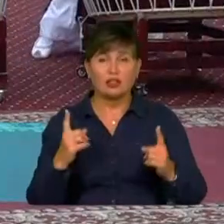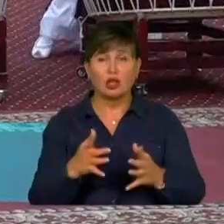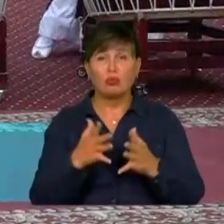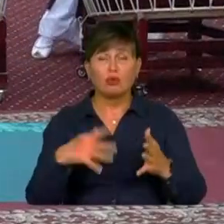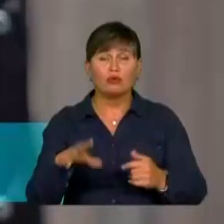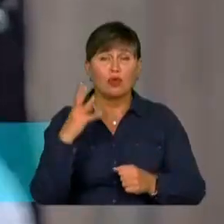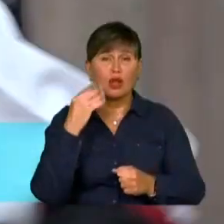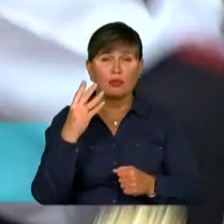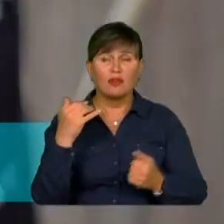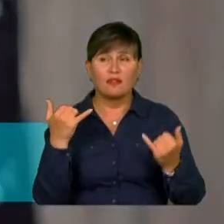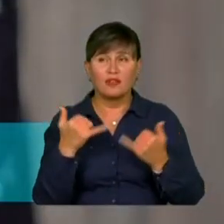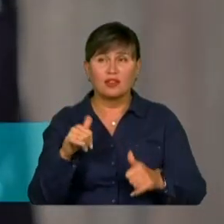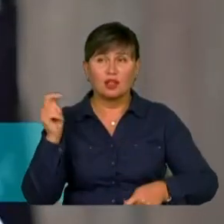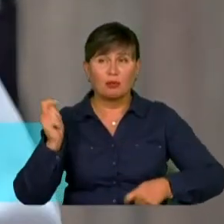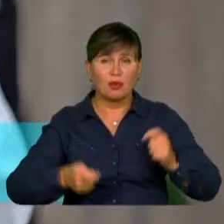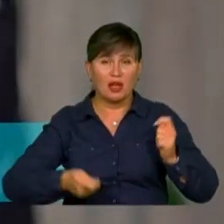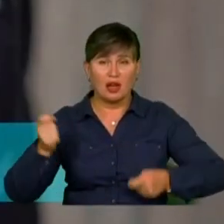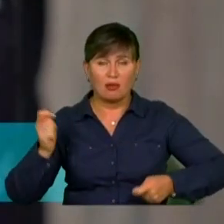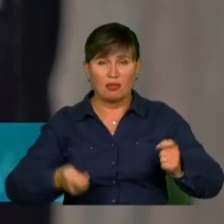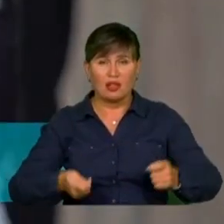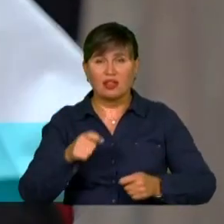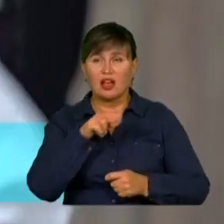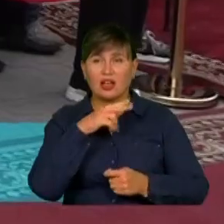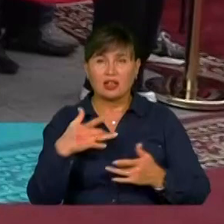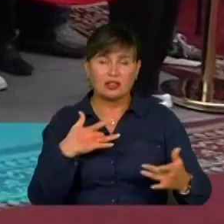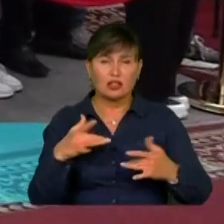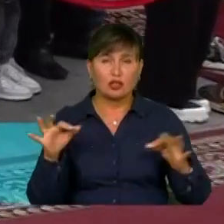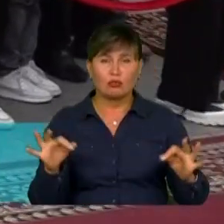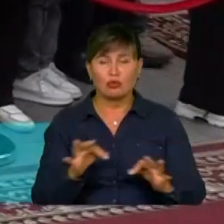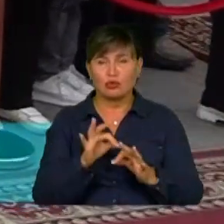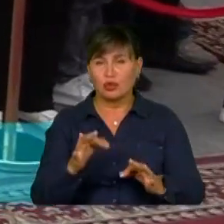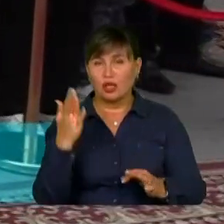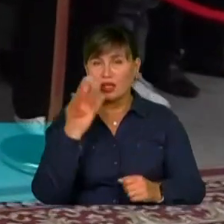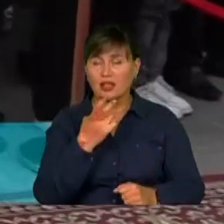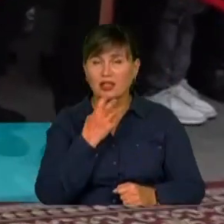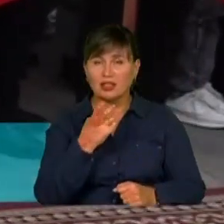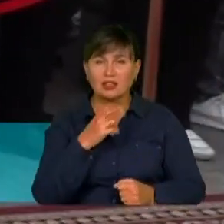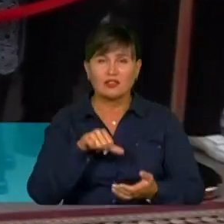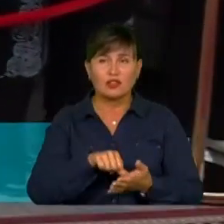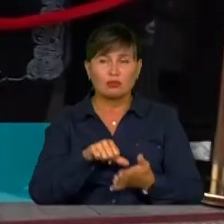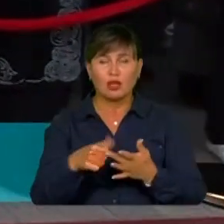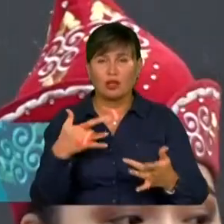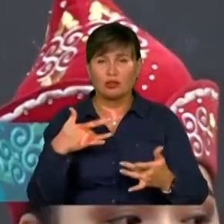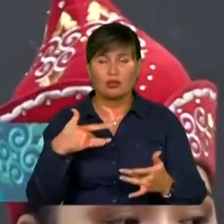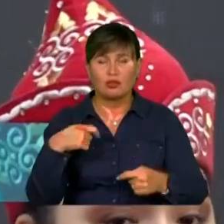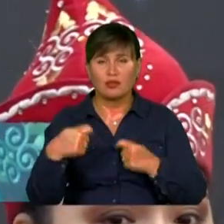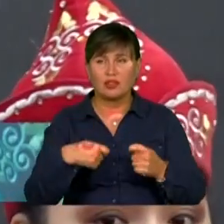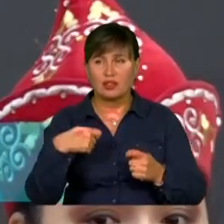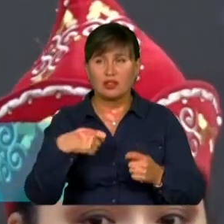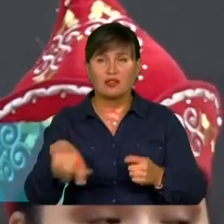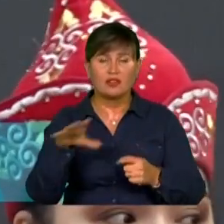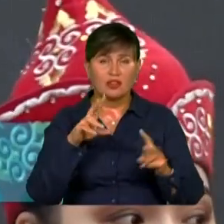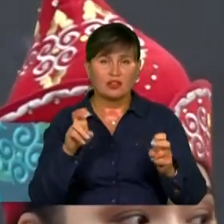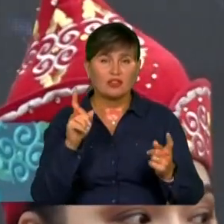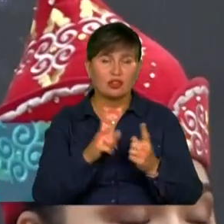всего алматинцев восхитило барабанное представление Корейского театра музыкальной комедии, а также само выступление актеров театра. Всех номинантов